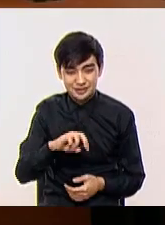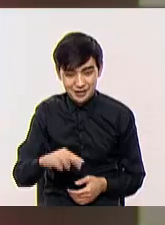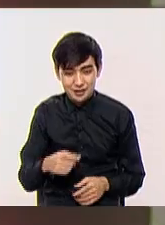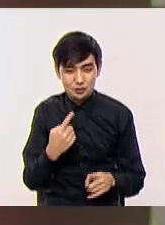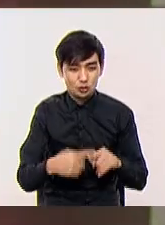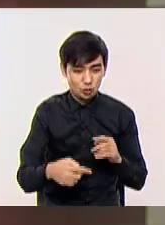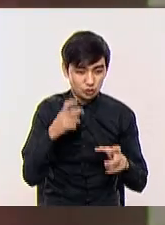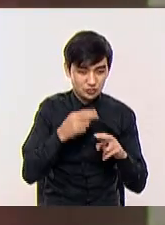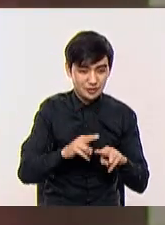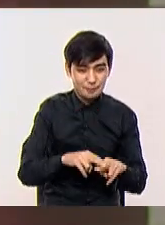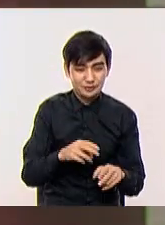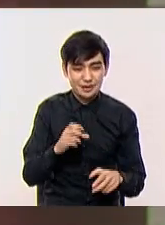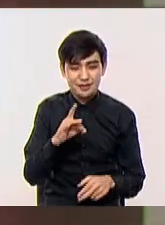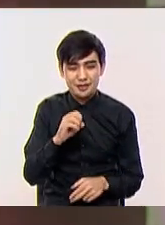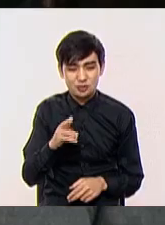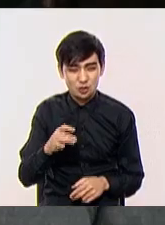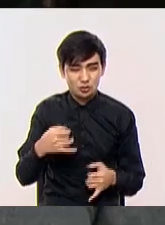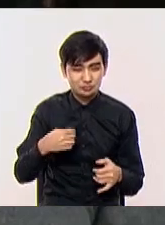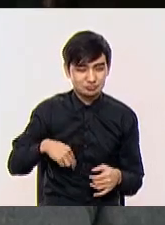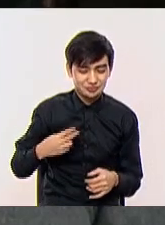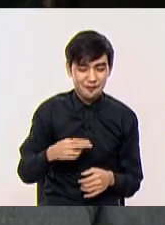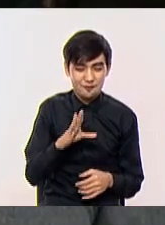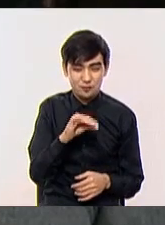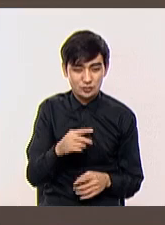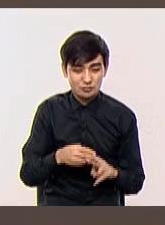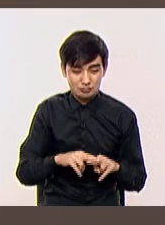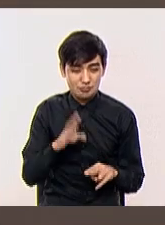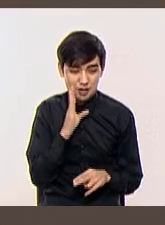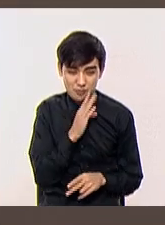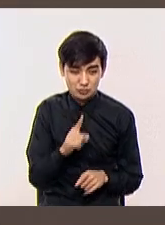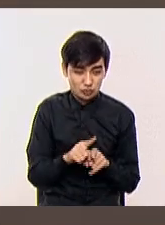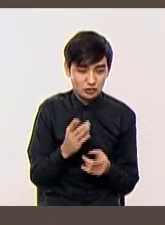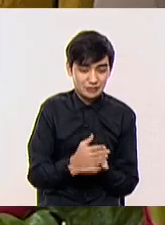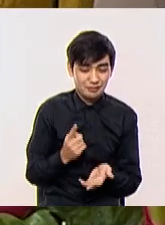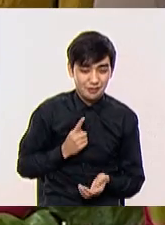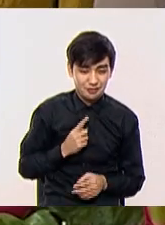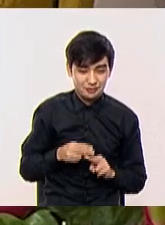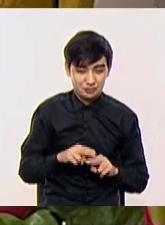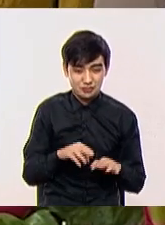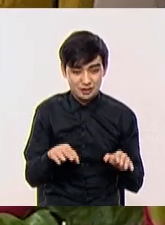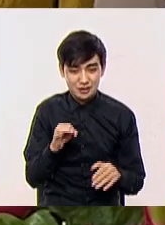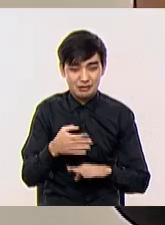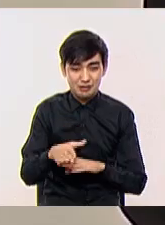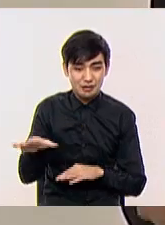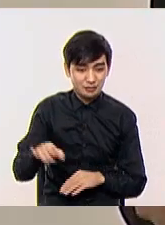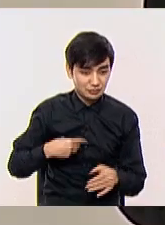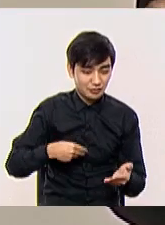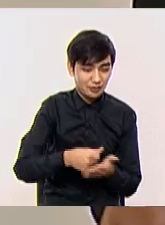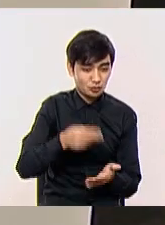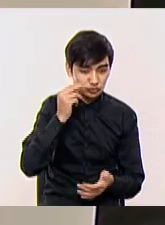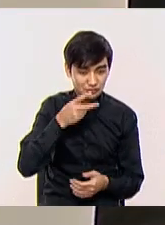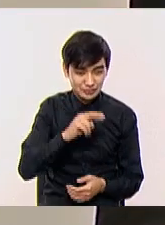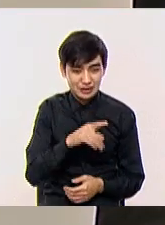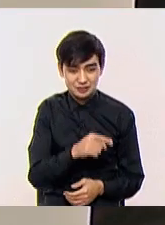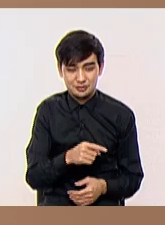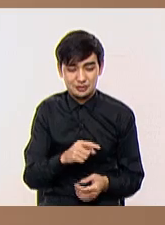студентки обратились к ректору вуза. Среди них есть матери-одиночки, многодетные из разных регионов страны, взявшие кредит на обучение. Возмутило их